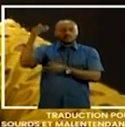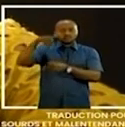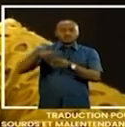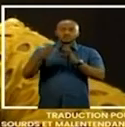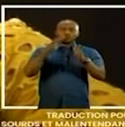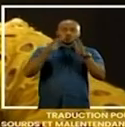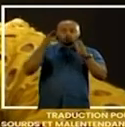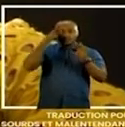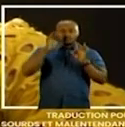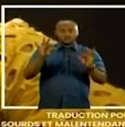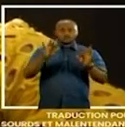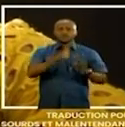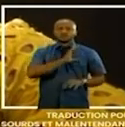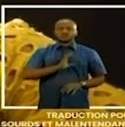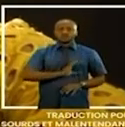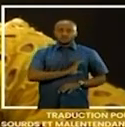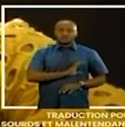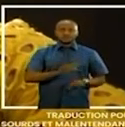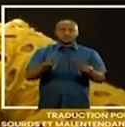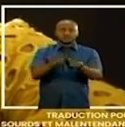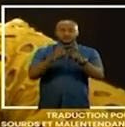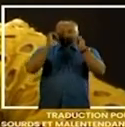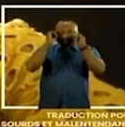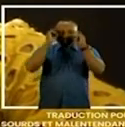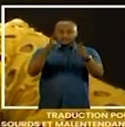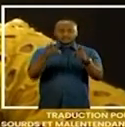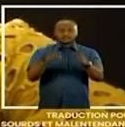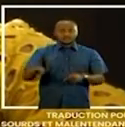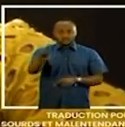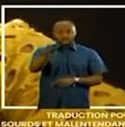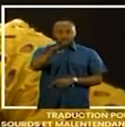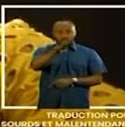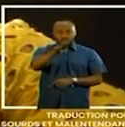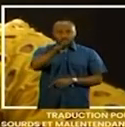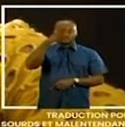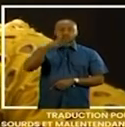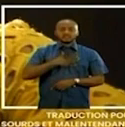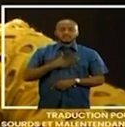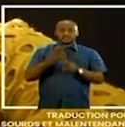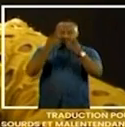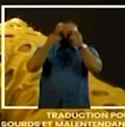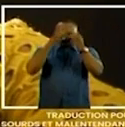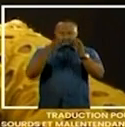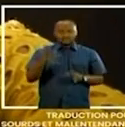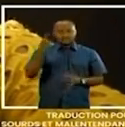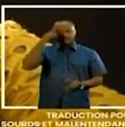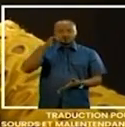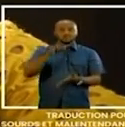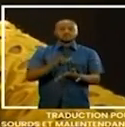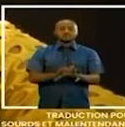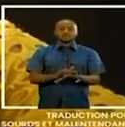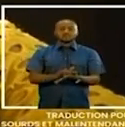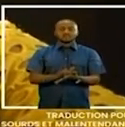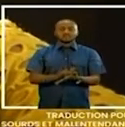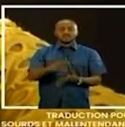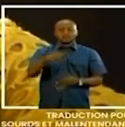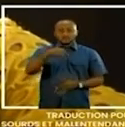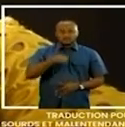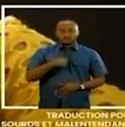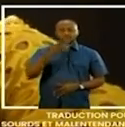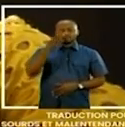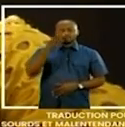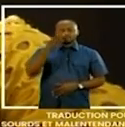vecteur important à la communication de nouveaux comportements et l'éducation. Et vous connaissez mon engagement à ce